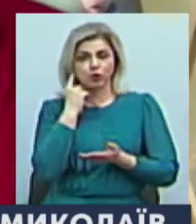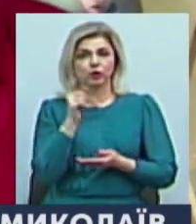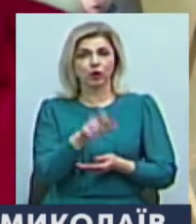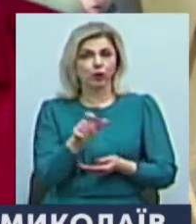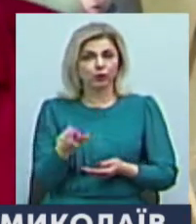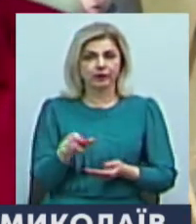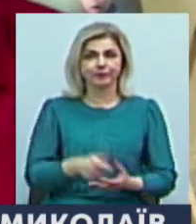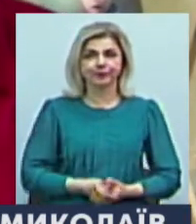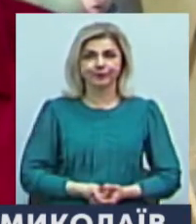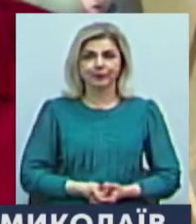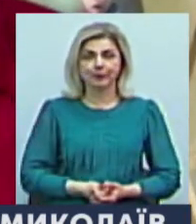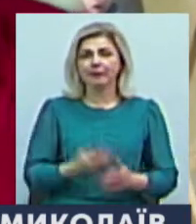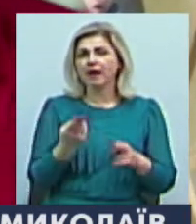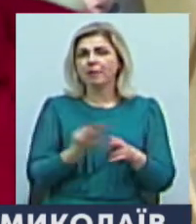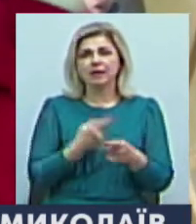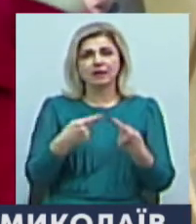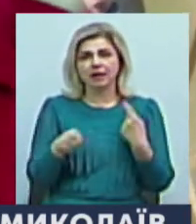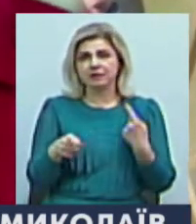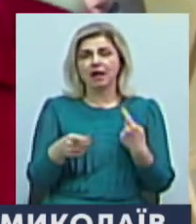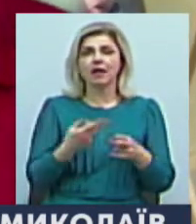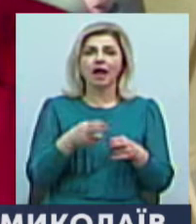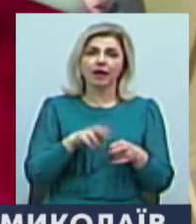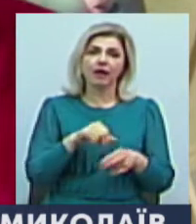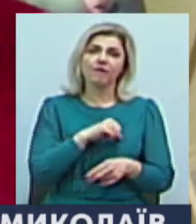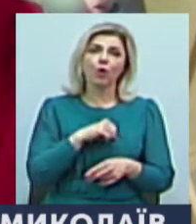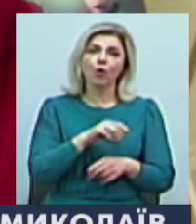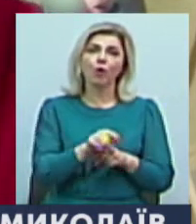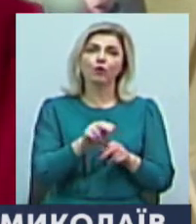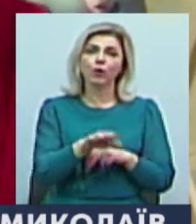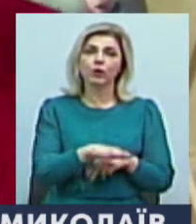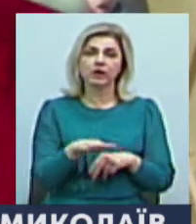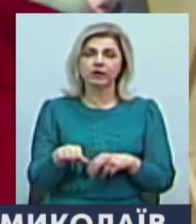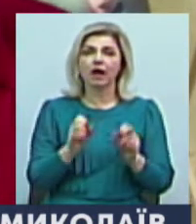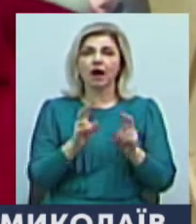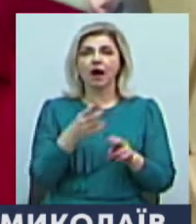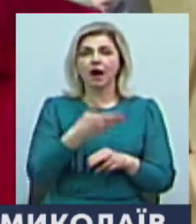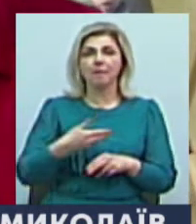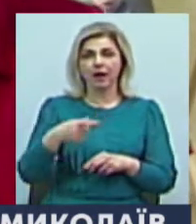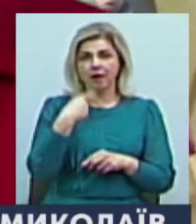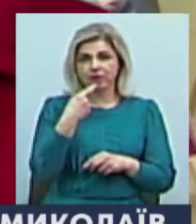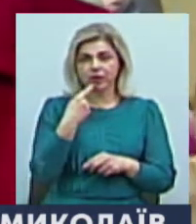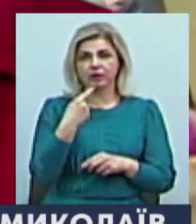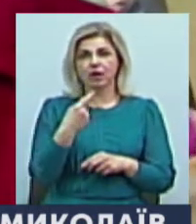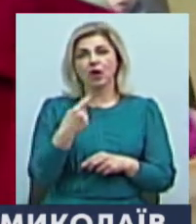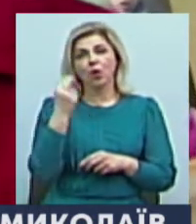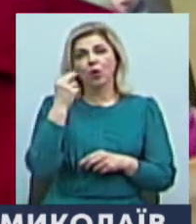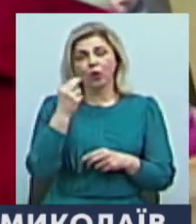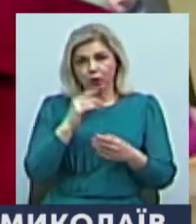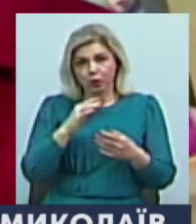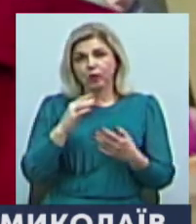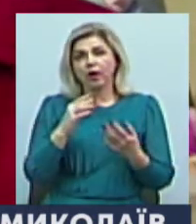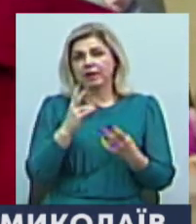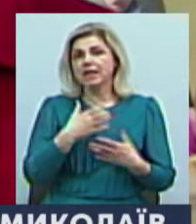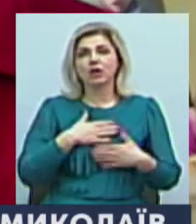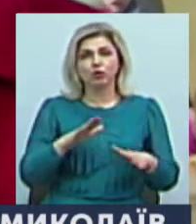люди, без різниці, які виховують дітей, як ми кажемо, умовно здоровим, задовільним